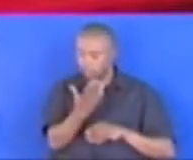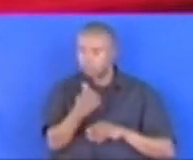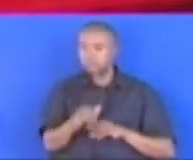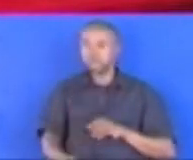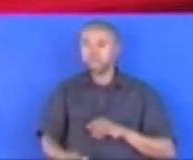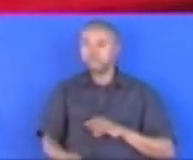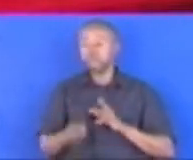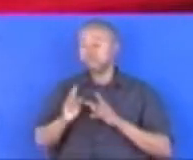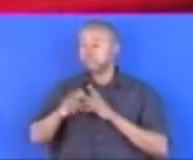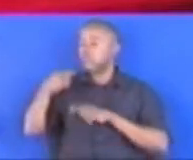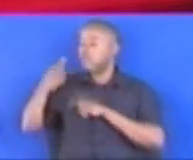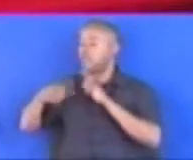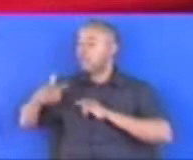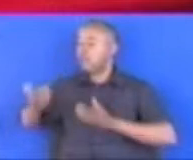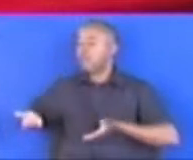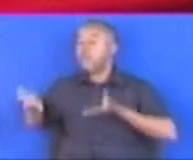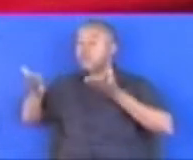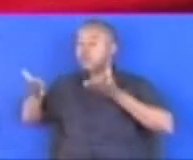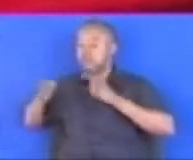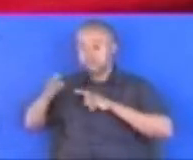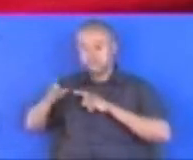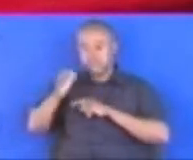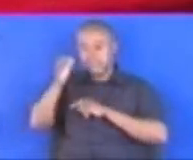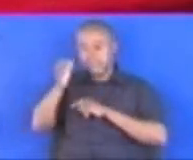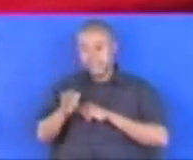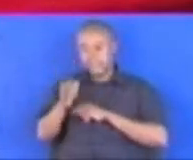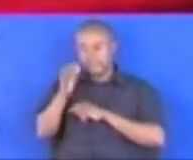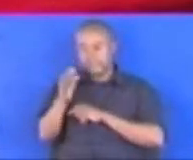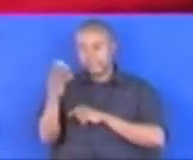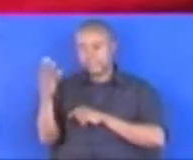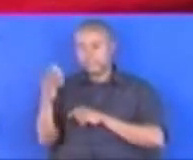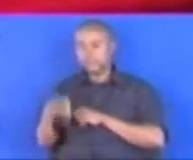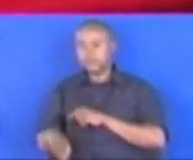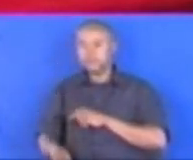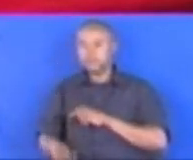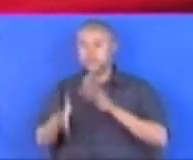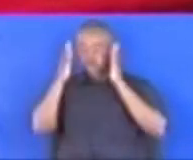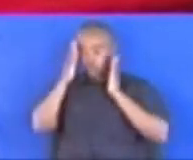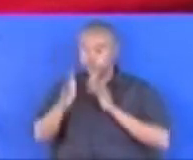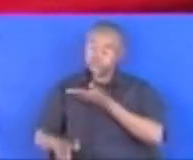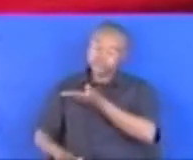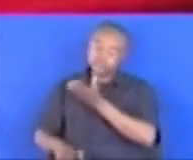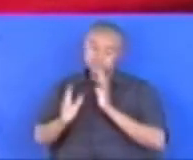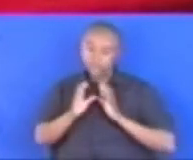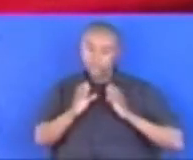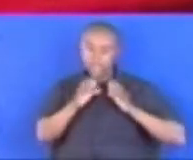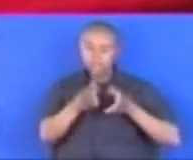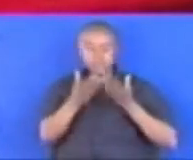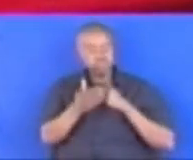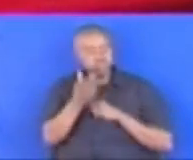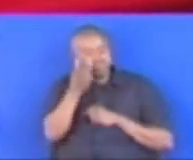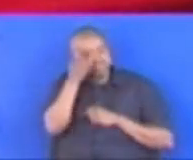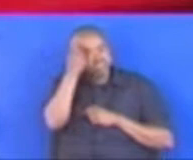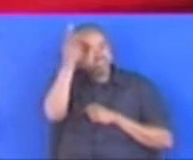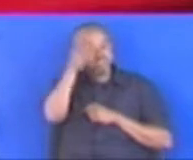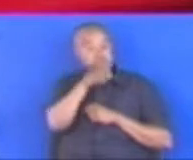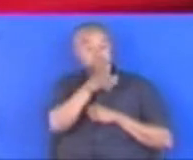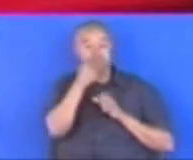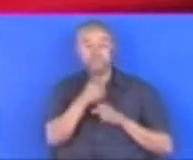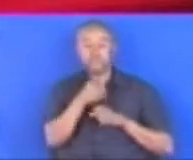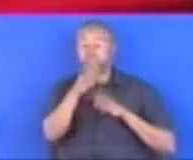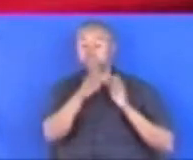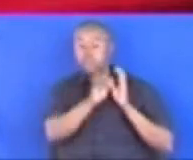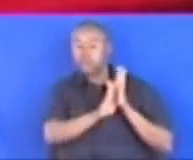65.5% na miradi ya maendeleo ambayo ni 34.5%. Mheshimiwa Naibu Spika, kamati imebaini kuwa bajeti